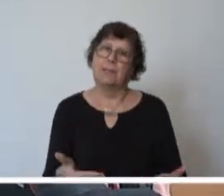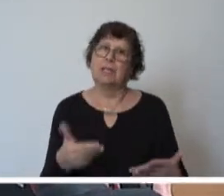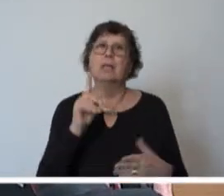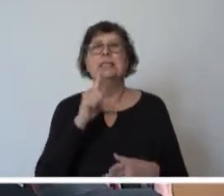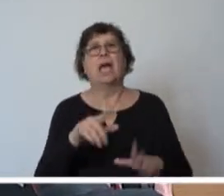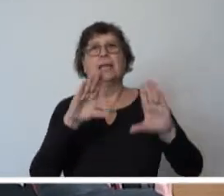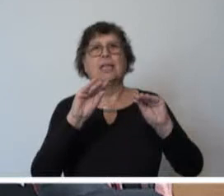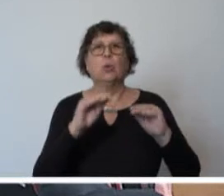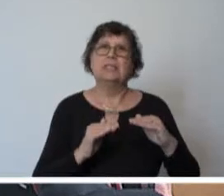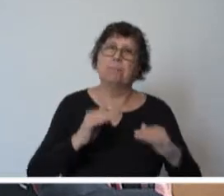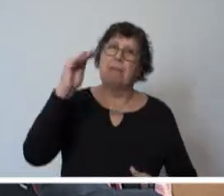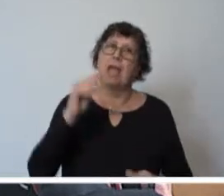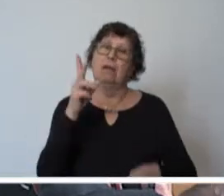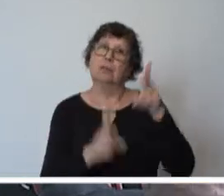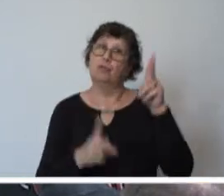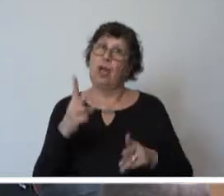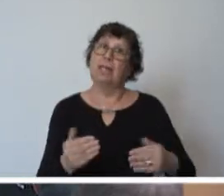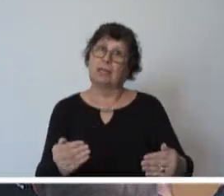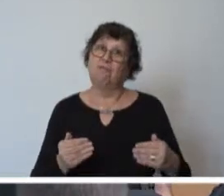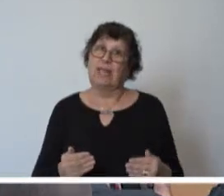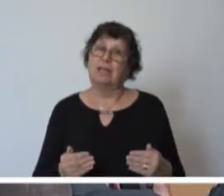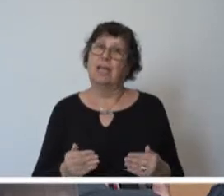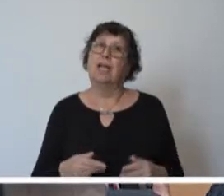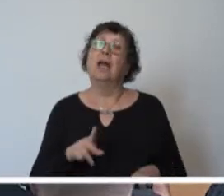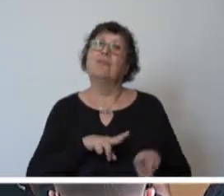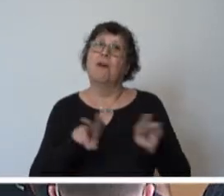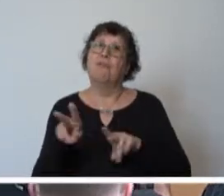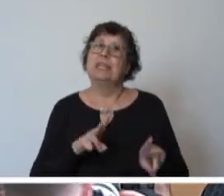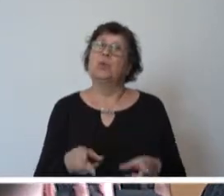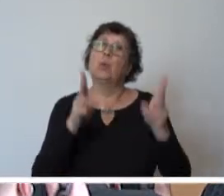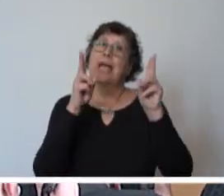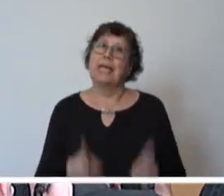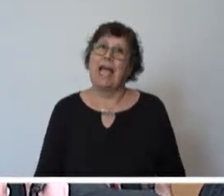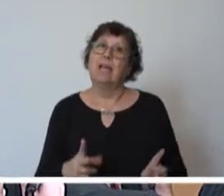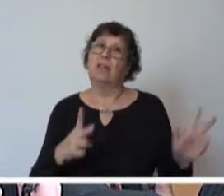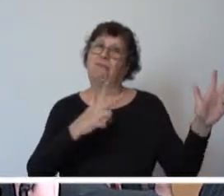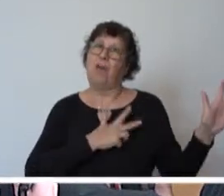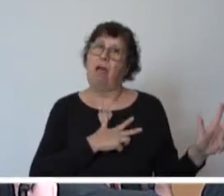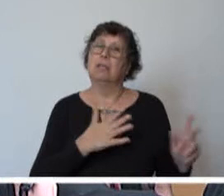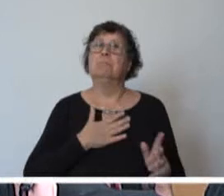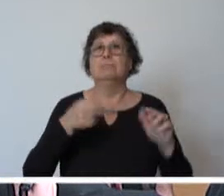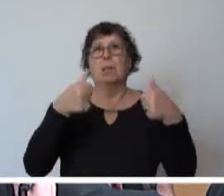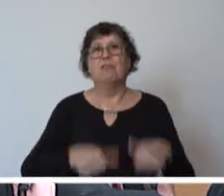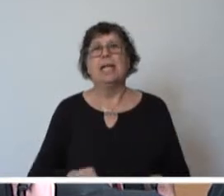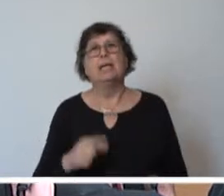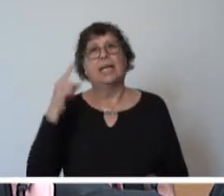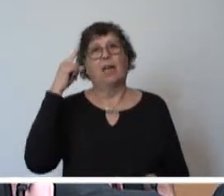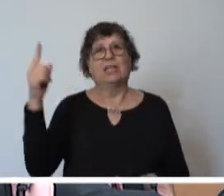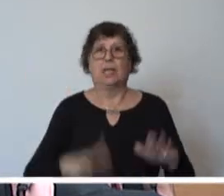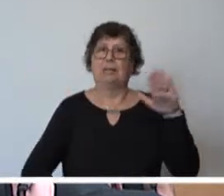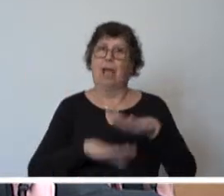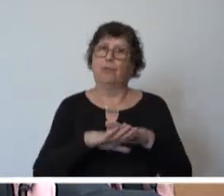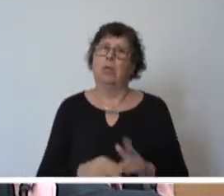mehren, Schaden von ihm wenden, Verfassung und Recht wahren und verteidigen, meine Pflichten gewissenhaft erfüllen